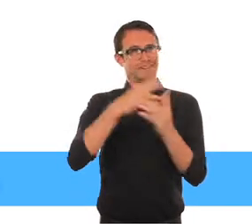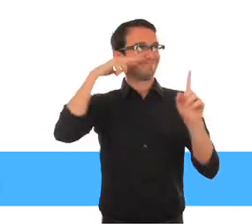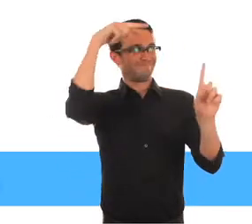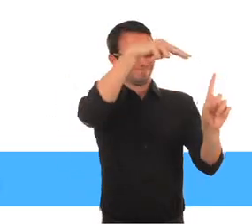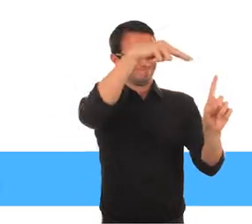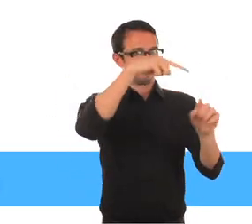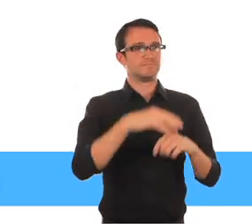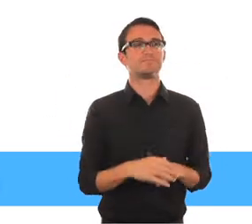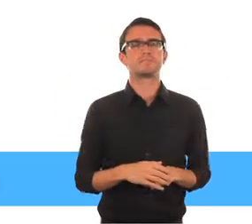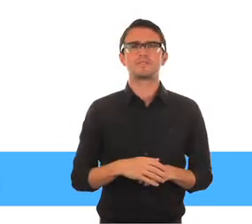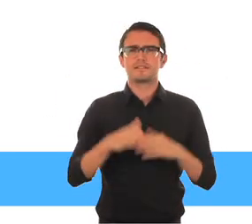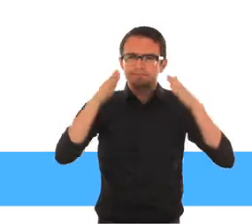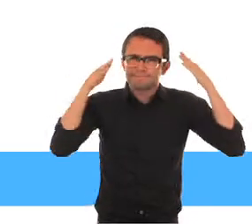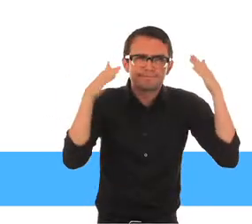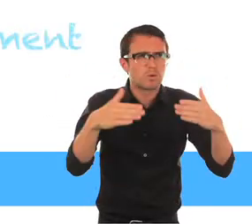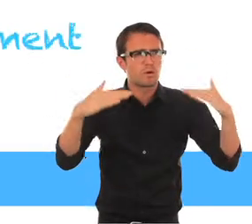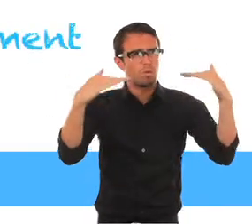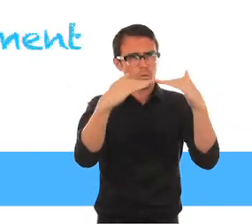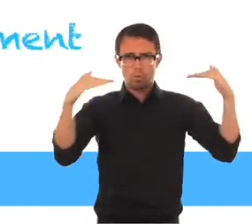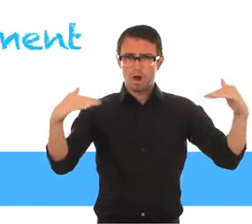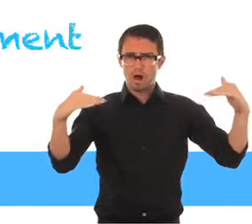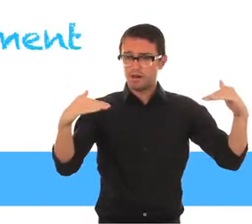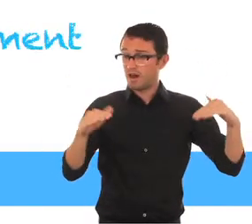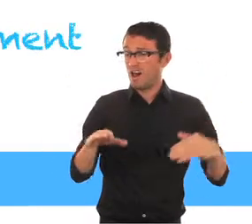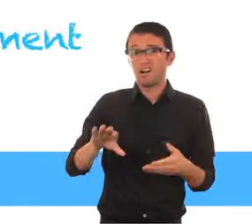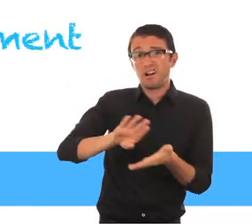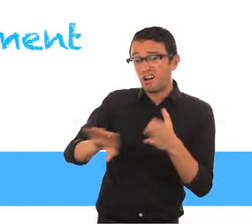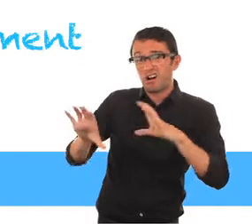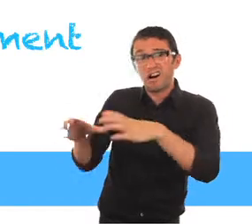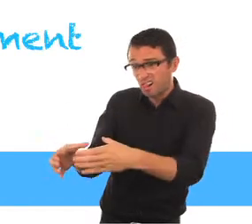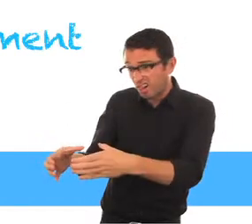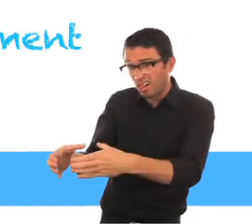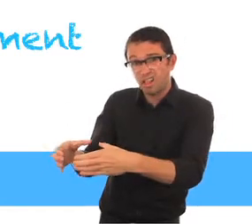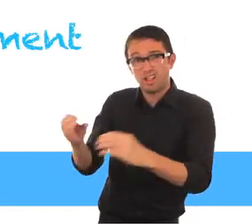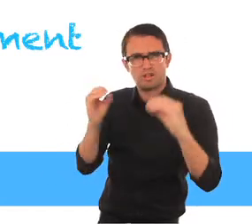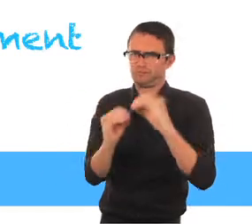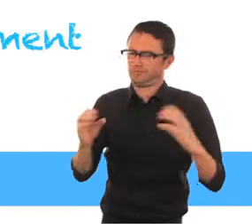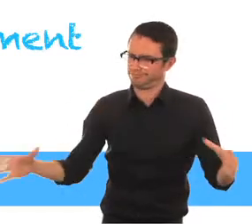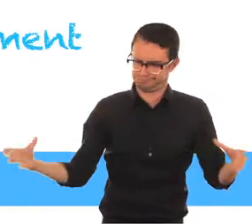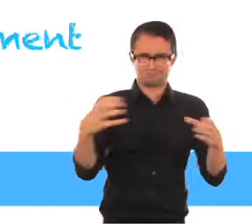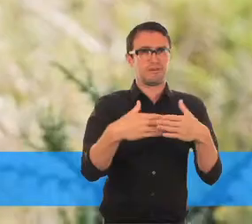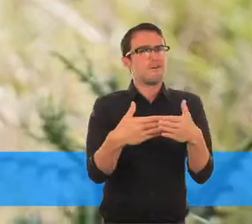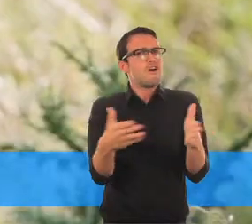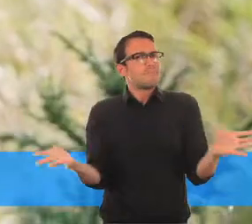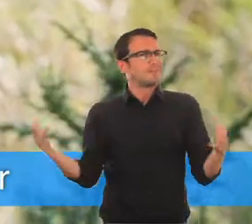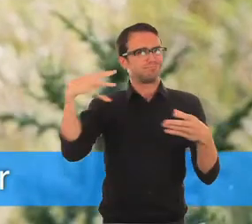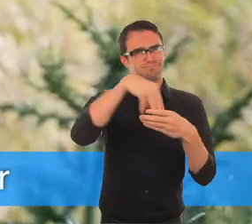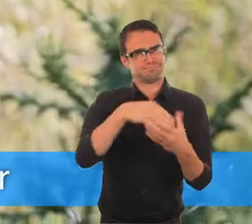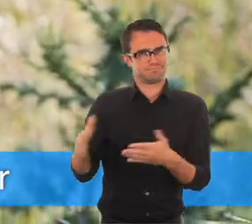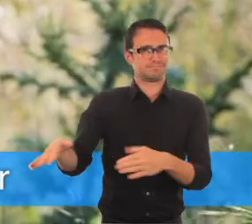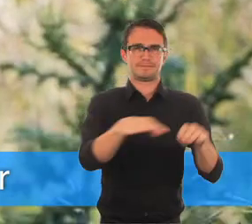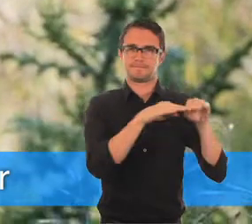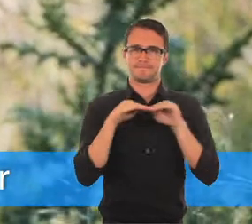mettre l'accent sur l'équité et atteindre les plus marginalisés, et suivre un cadre de développement inclusif.